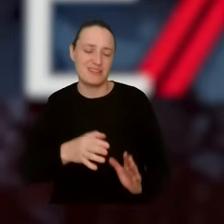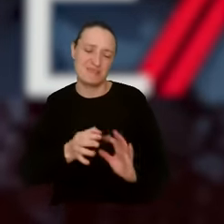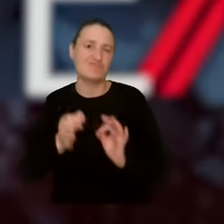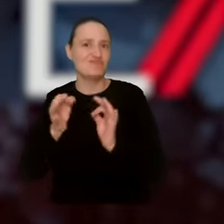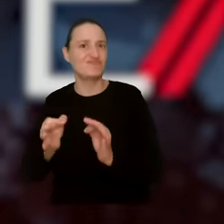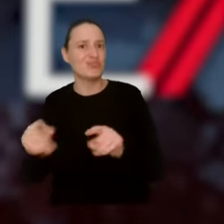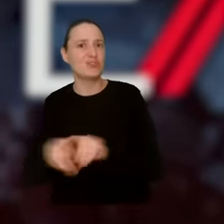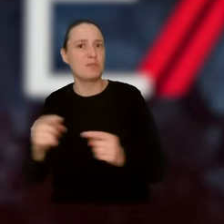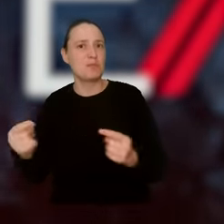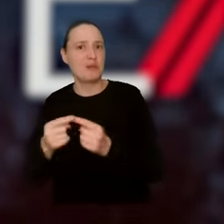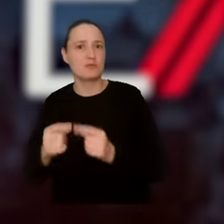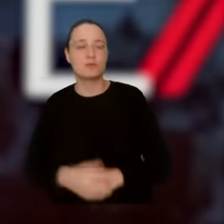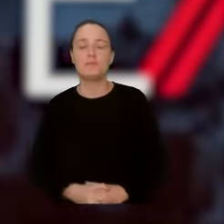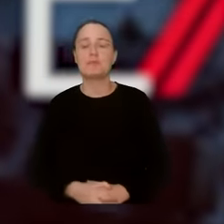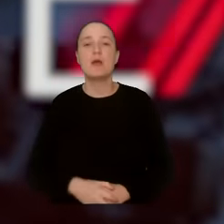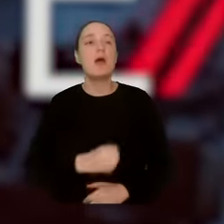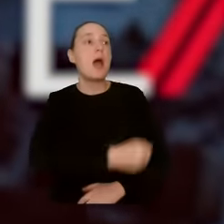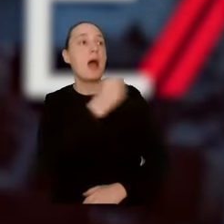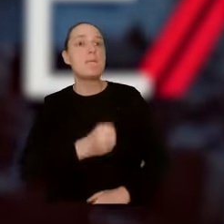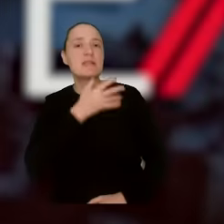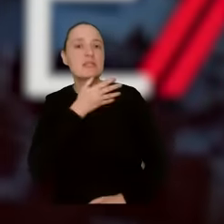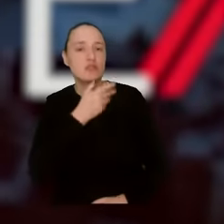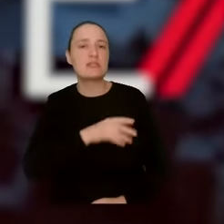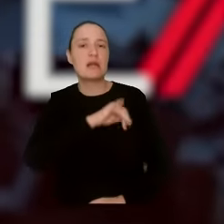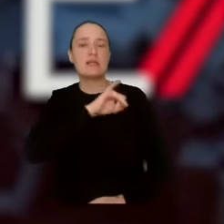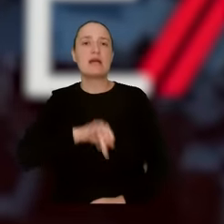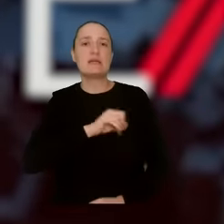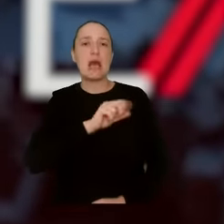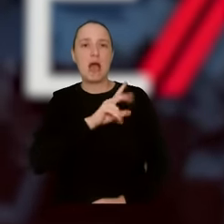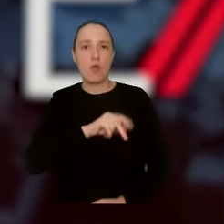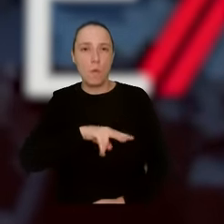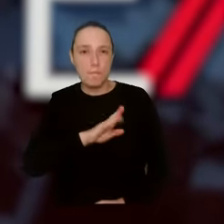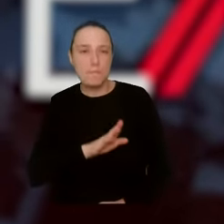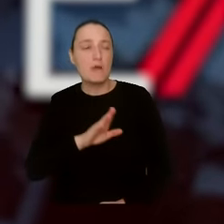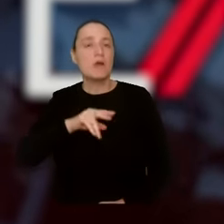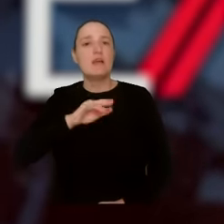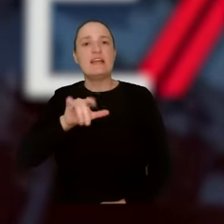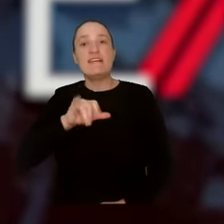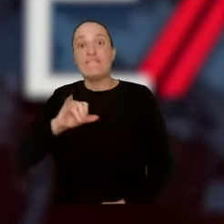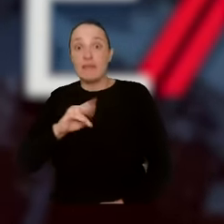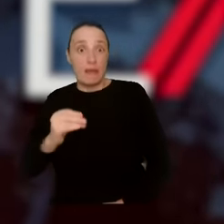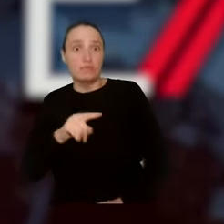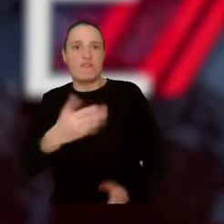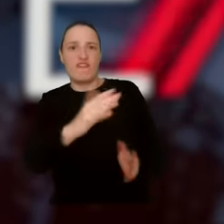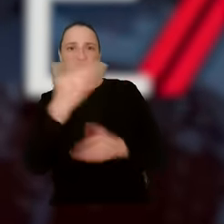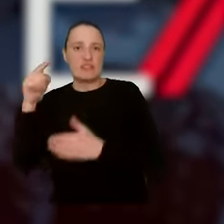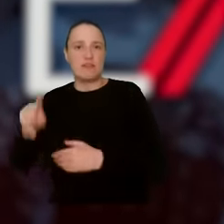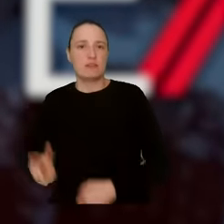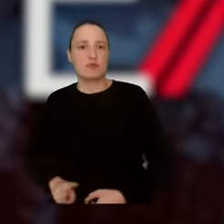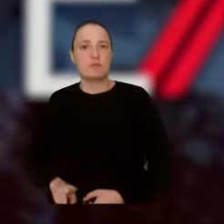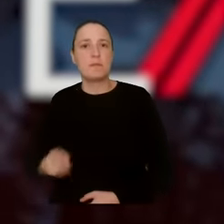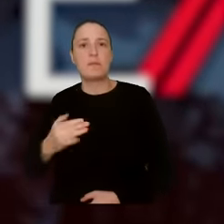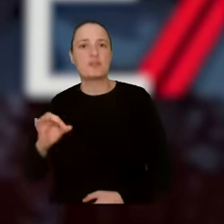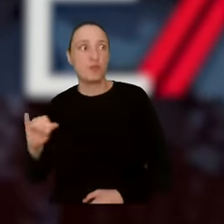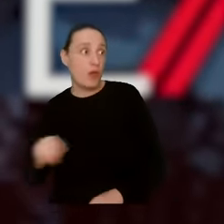Ambasador Izraela w Polsce, Jakub Liwne, wezwany na dywanik do Ministerstwa Spraw Zagranicznych. To reakcja na tragiczną śmierć polskiego wolontariusza, jaka